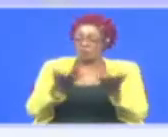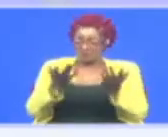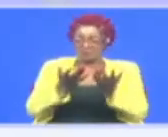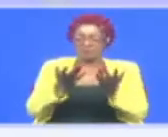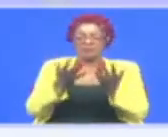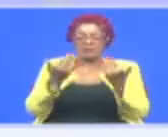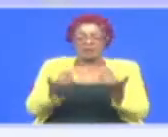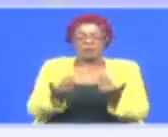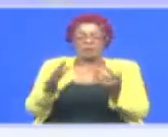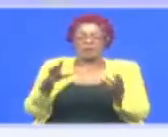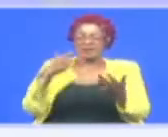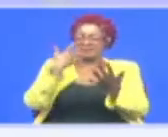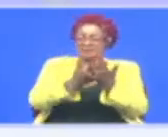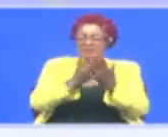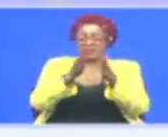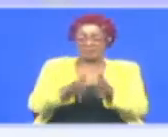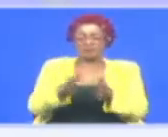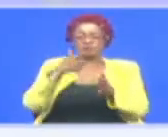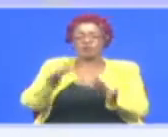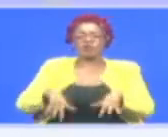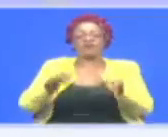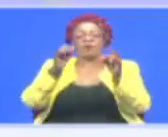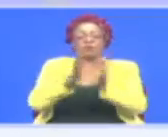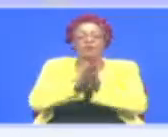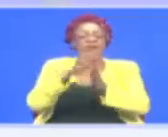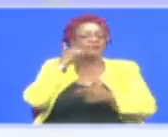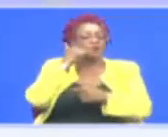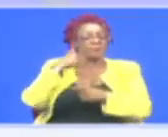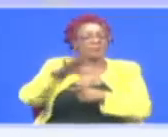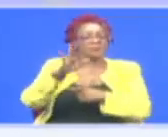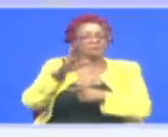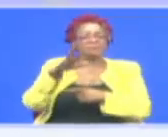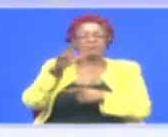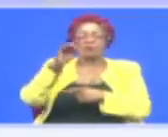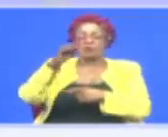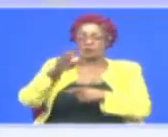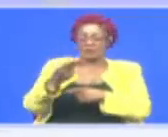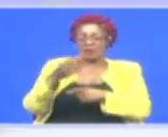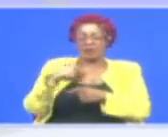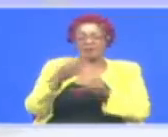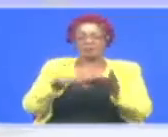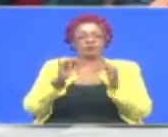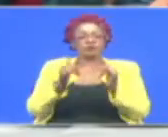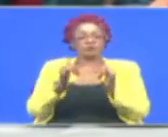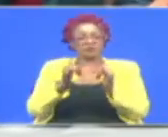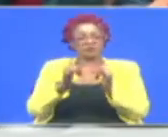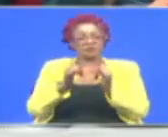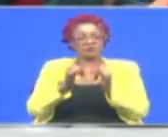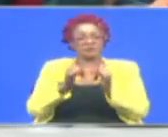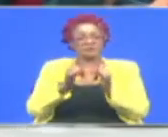tayari wamemnasa mshukiwa aliyepatikana na rununu yake. Rodsar Mwaina maelezo zaidi.